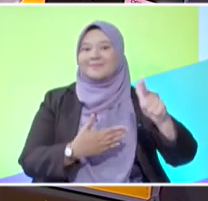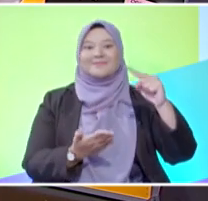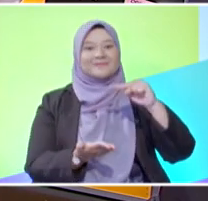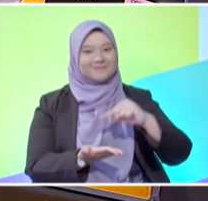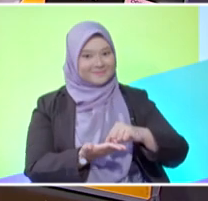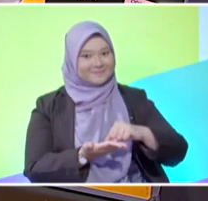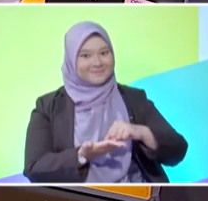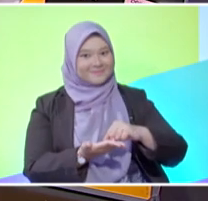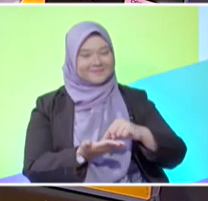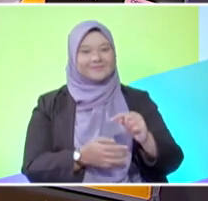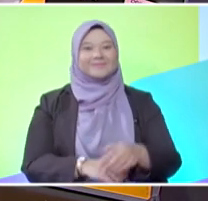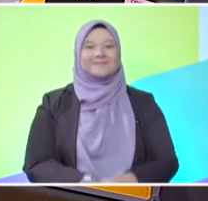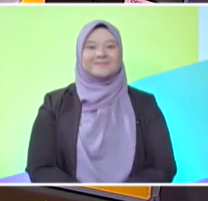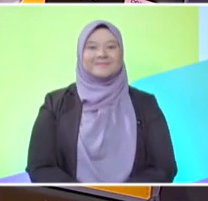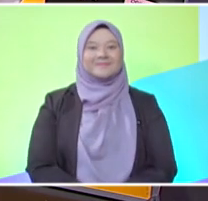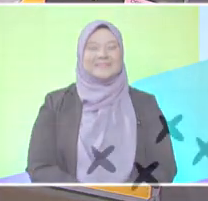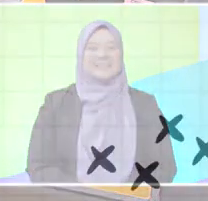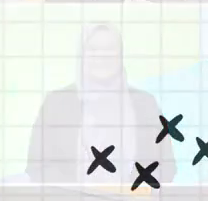dalam diri ini